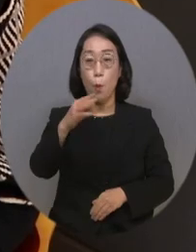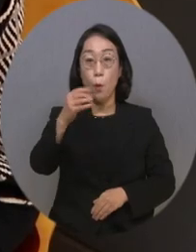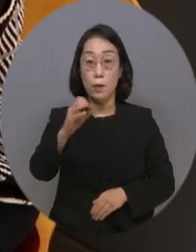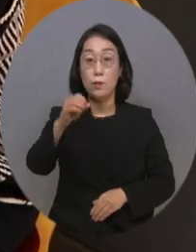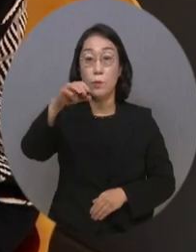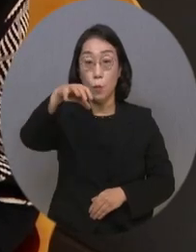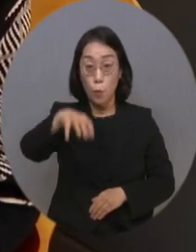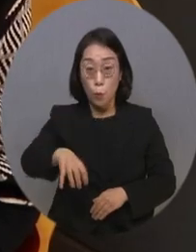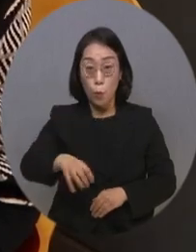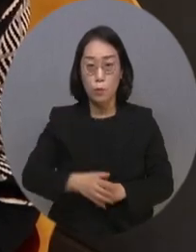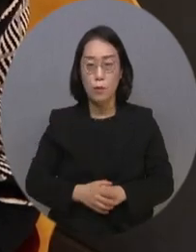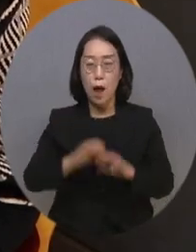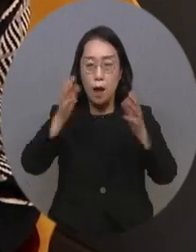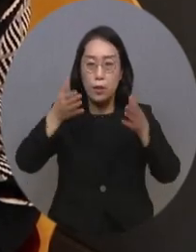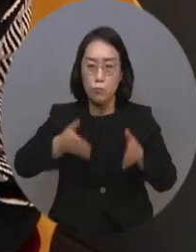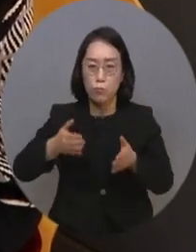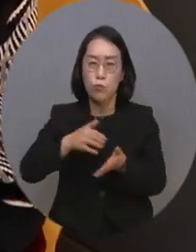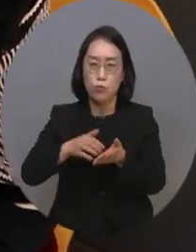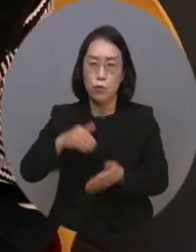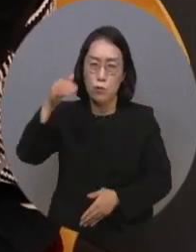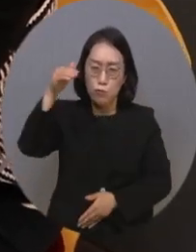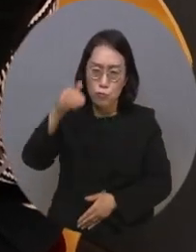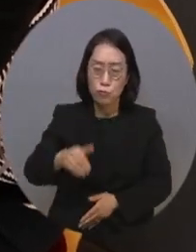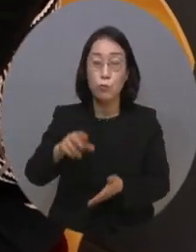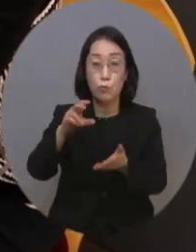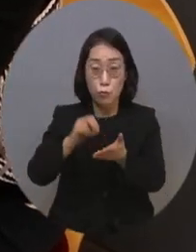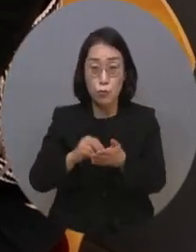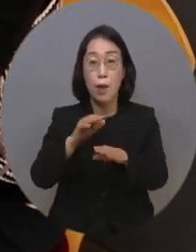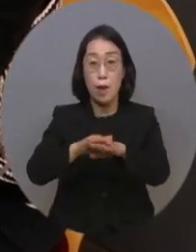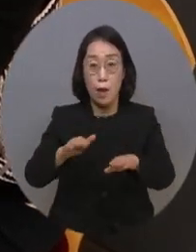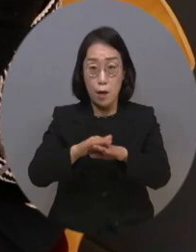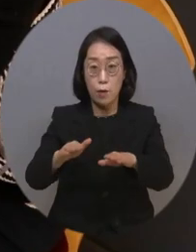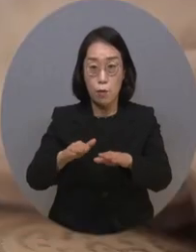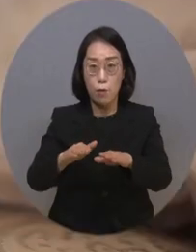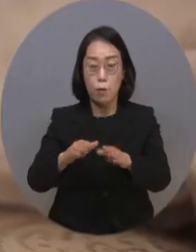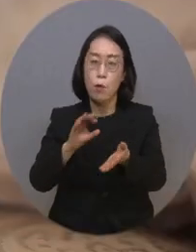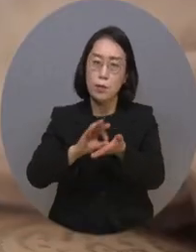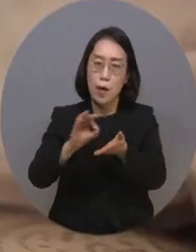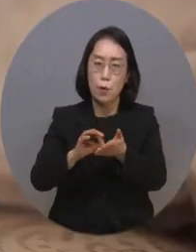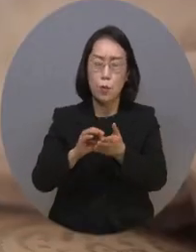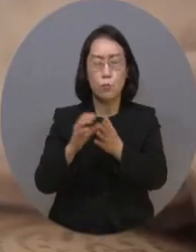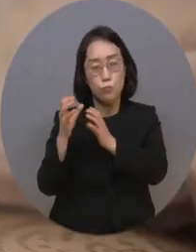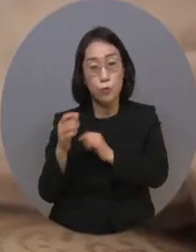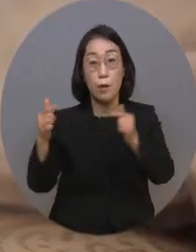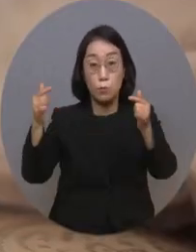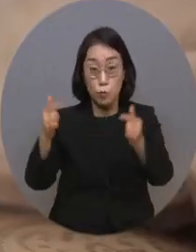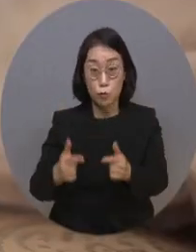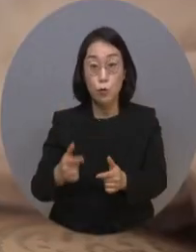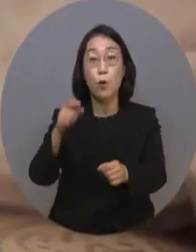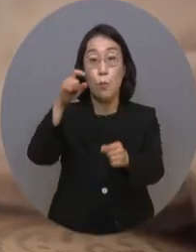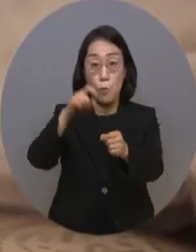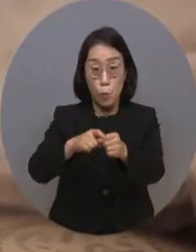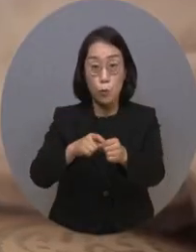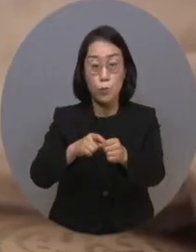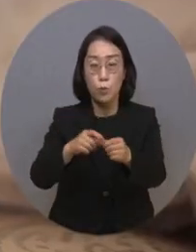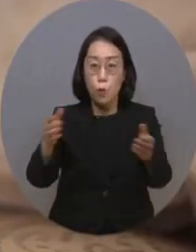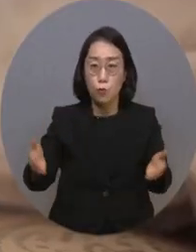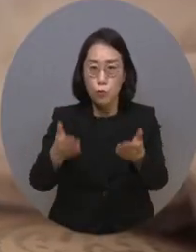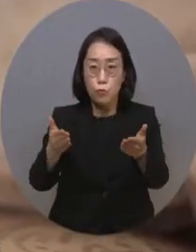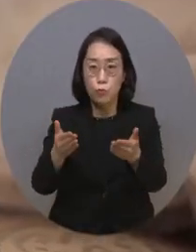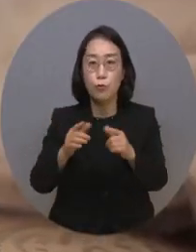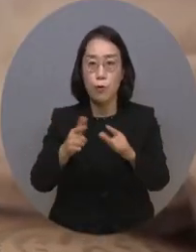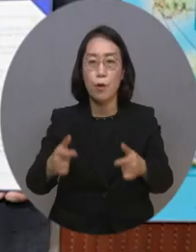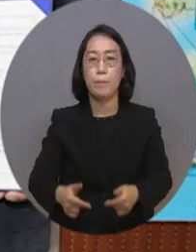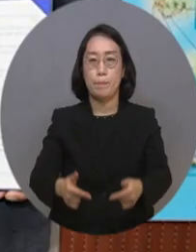고흥군은 저출산 문제를 극복하고 출산 가정의 경제적 부담을 줄이기 위해 새해부터 출산 장려 지원을 대폭